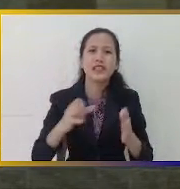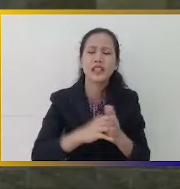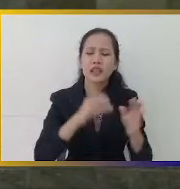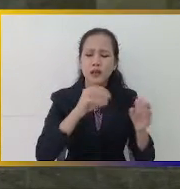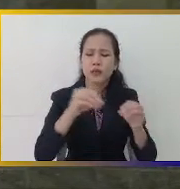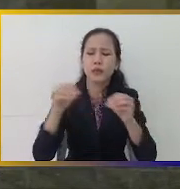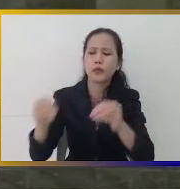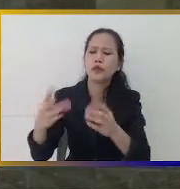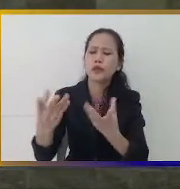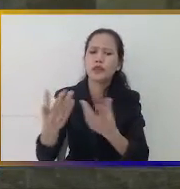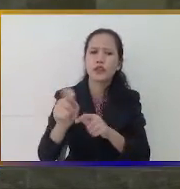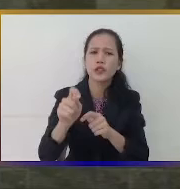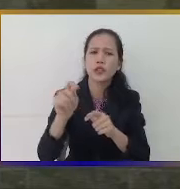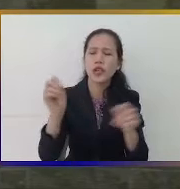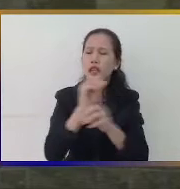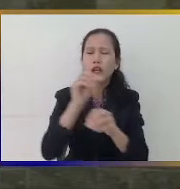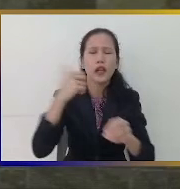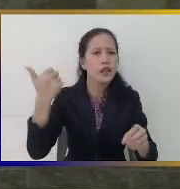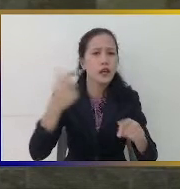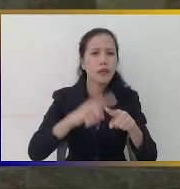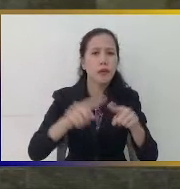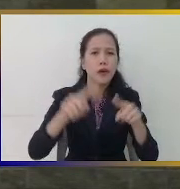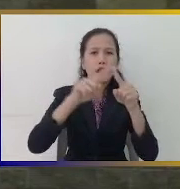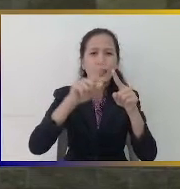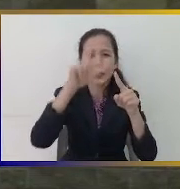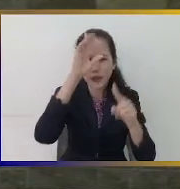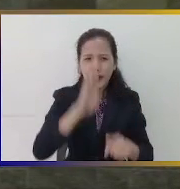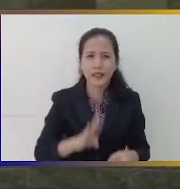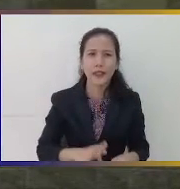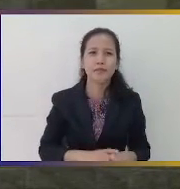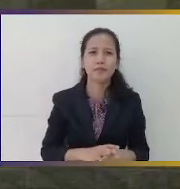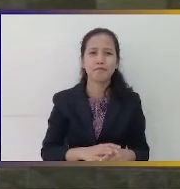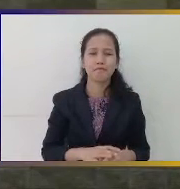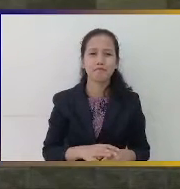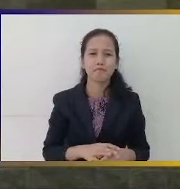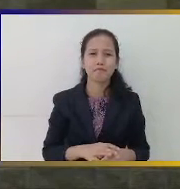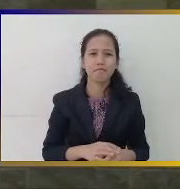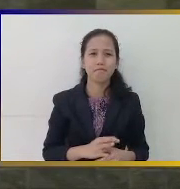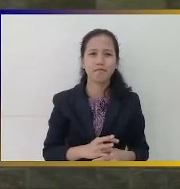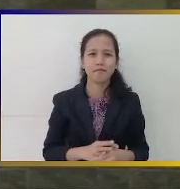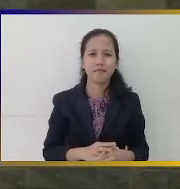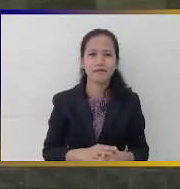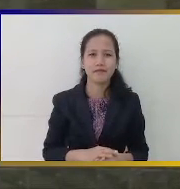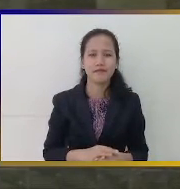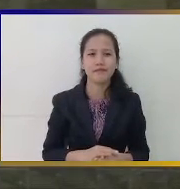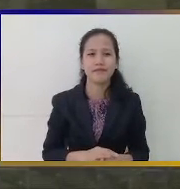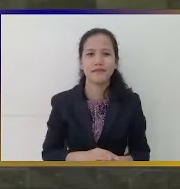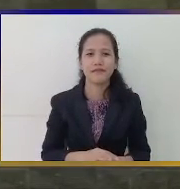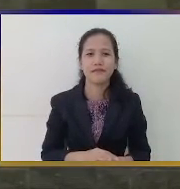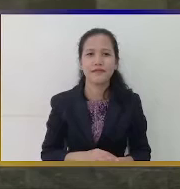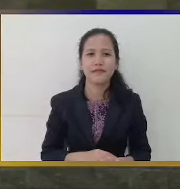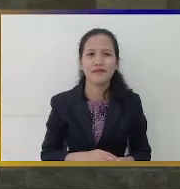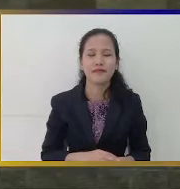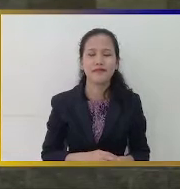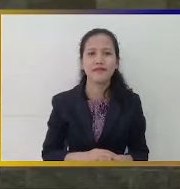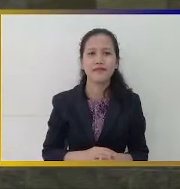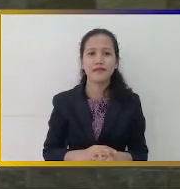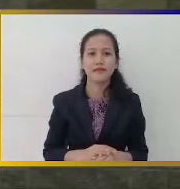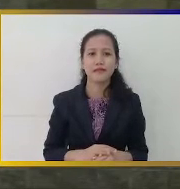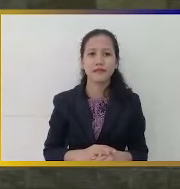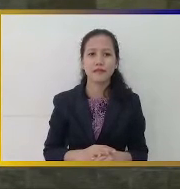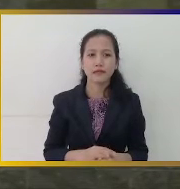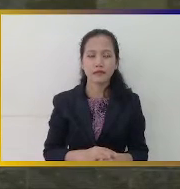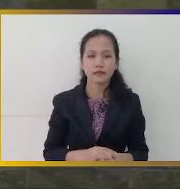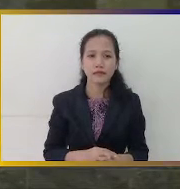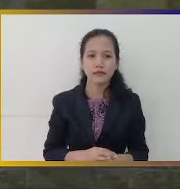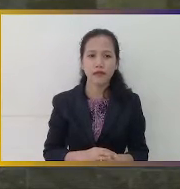Walang iba kundi sa Diyos. last July,